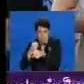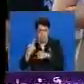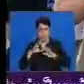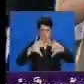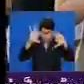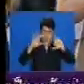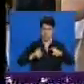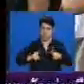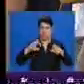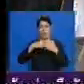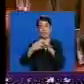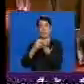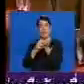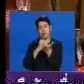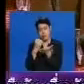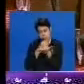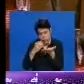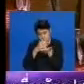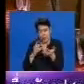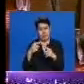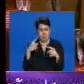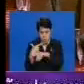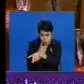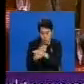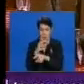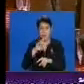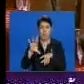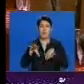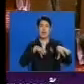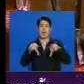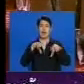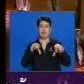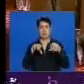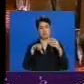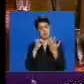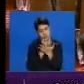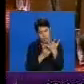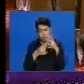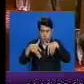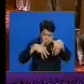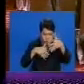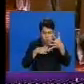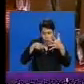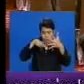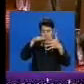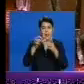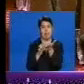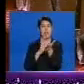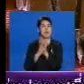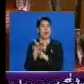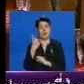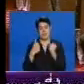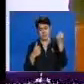ในการแก้ไขปัญหายาเสพติดและเน้นการปรับระบบบริหารจัดการในทุกระดับให้มีประสิทธิภาพส่วนมาตรการ